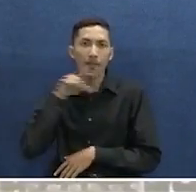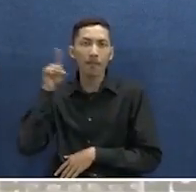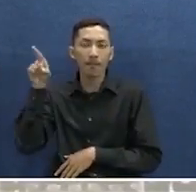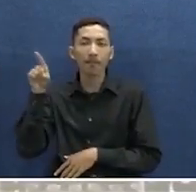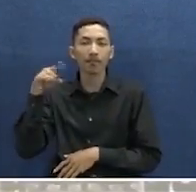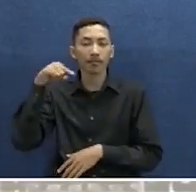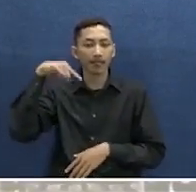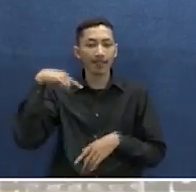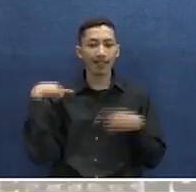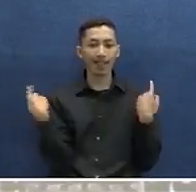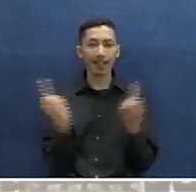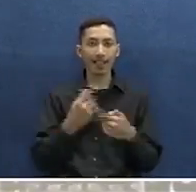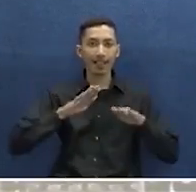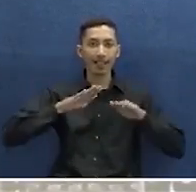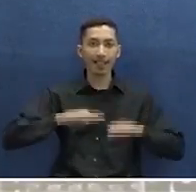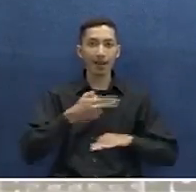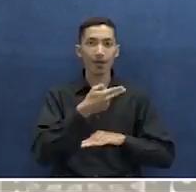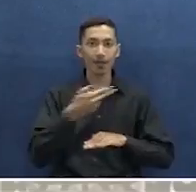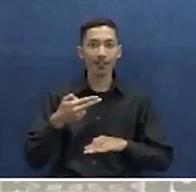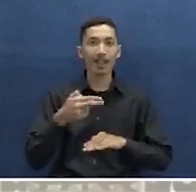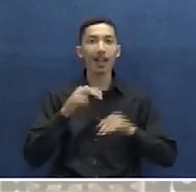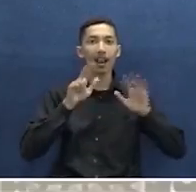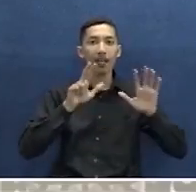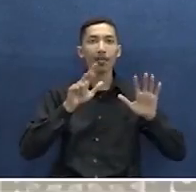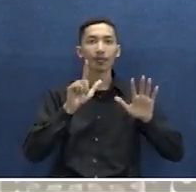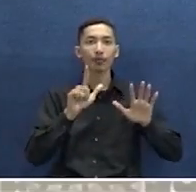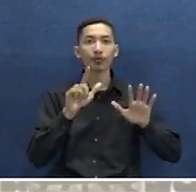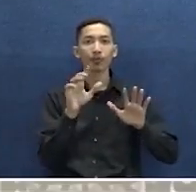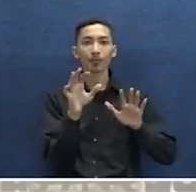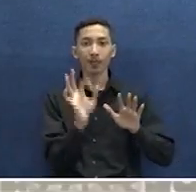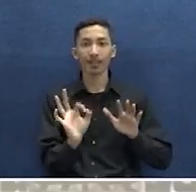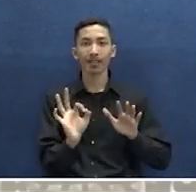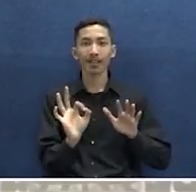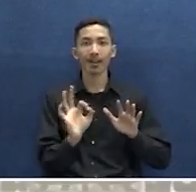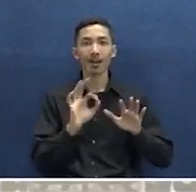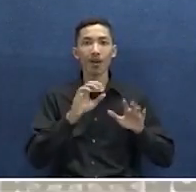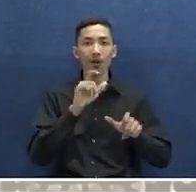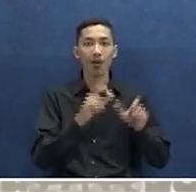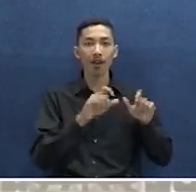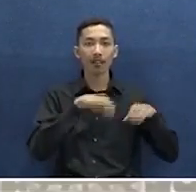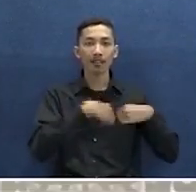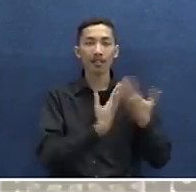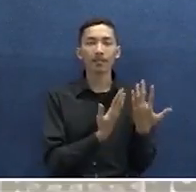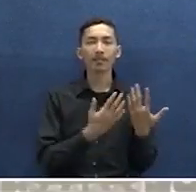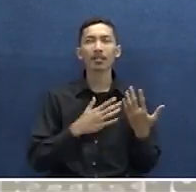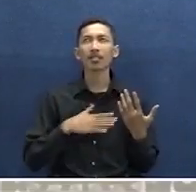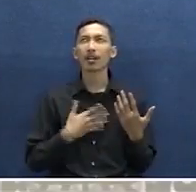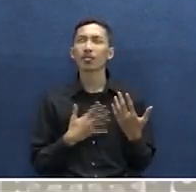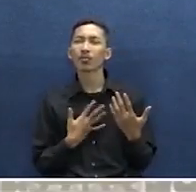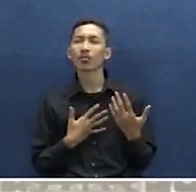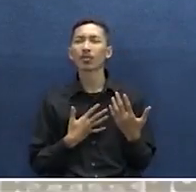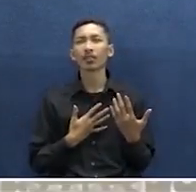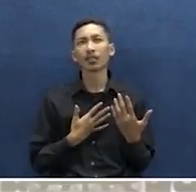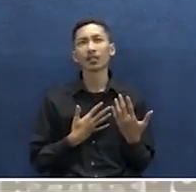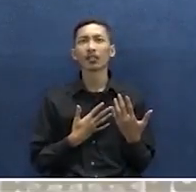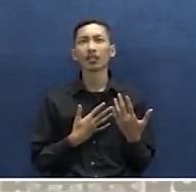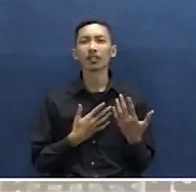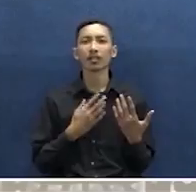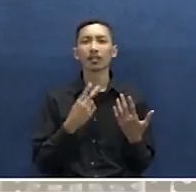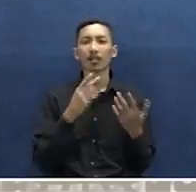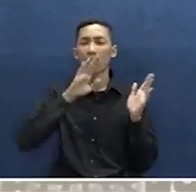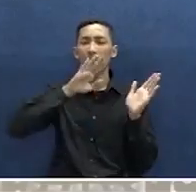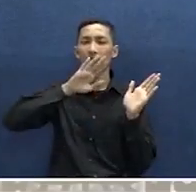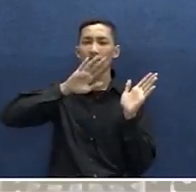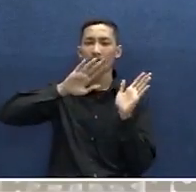di Indonesia yang 80% adalah umat Islam seringkali ragu atau seringkali tidak peduli